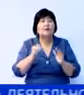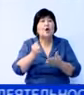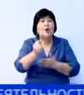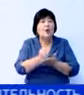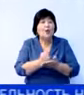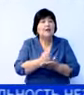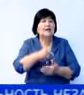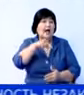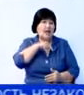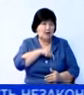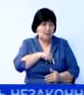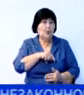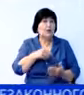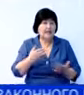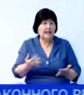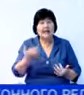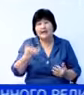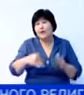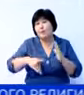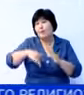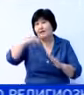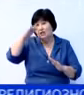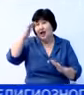укрепляет иммунитет и повышает